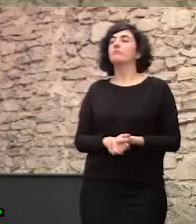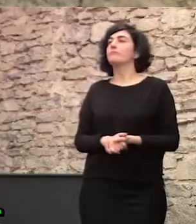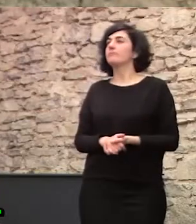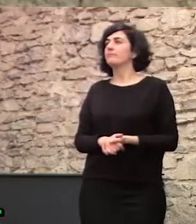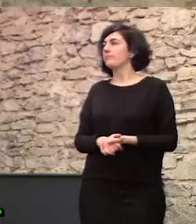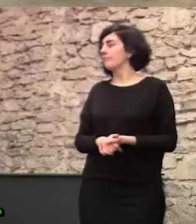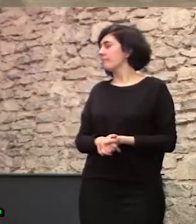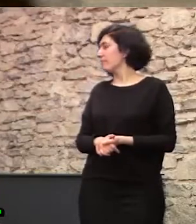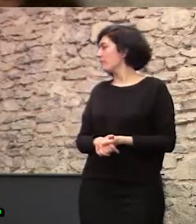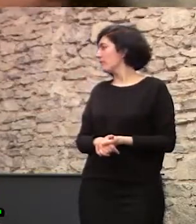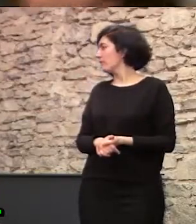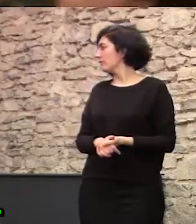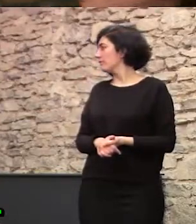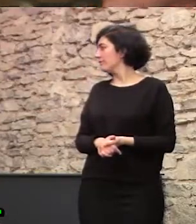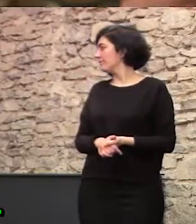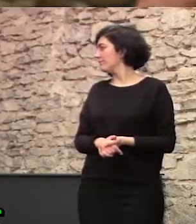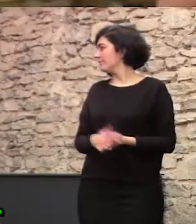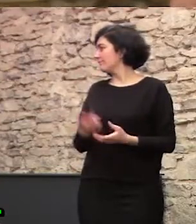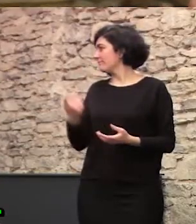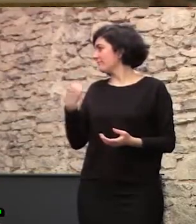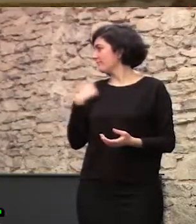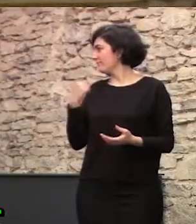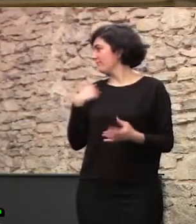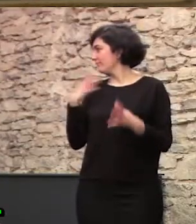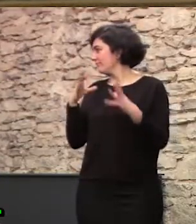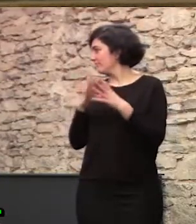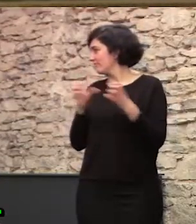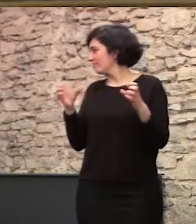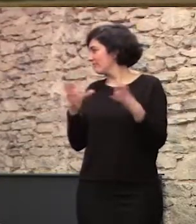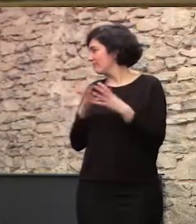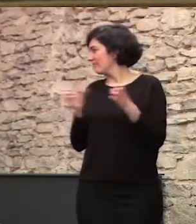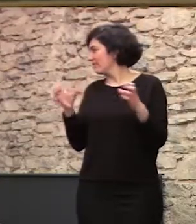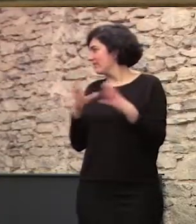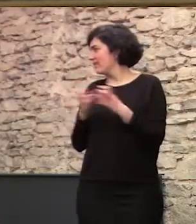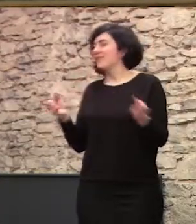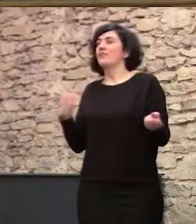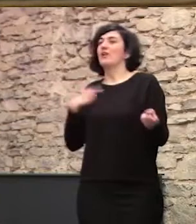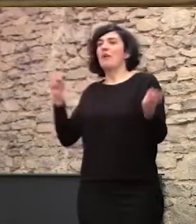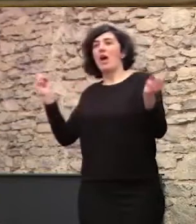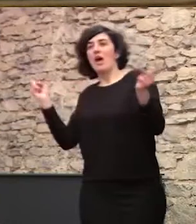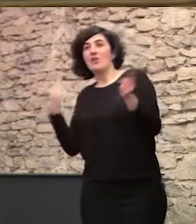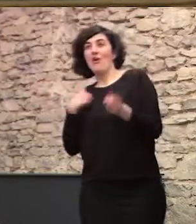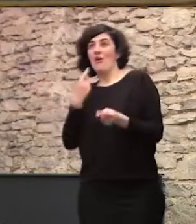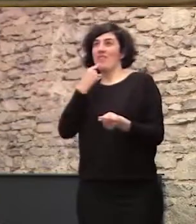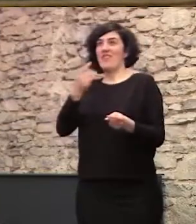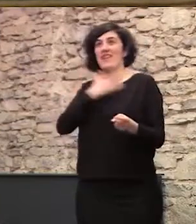Azala, erre. Oin daukat, olako gogo bat esateko balaurra goda eta irakurtzen errazagoa.